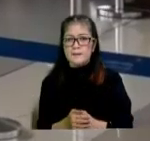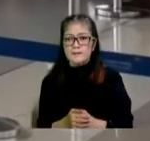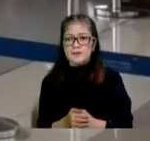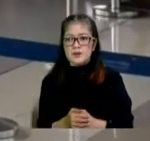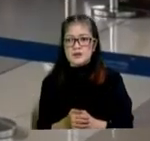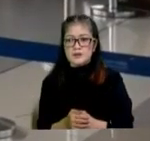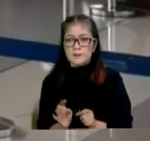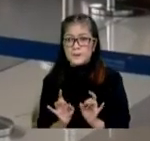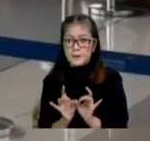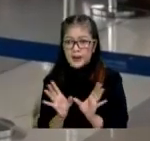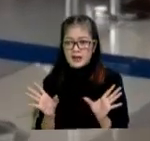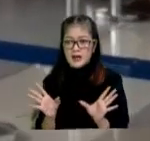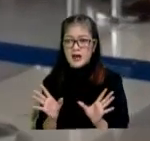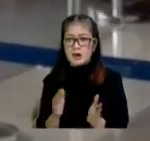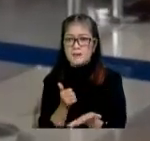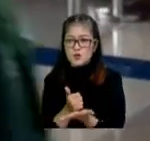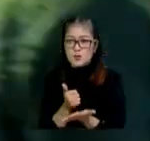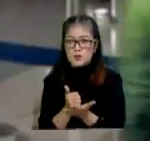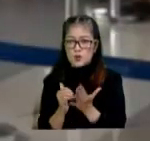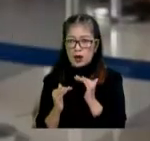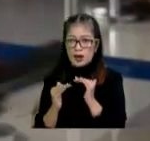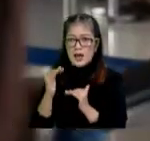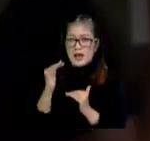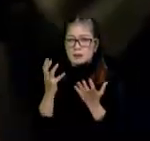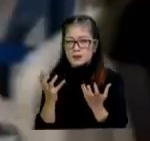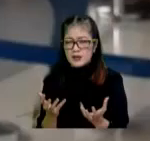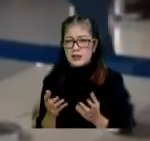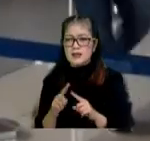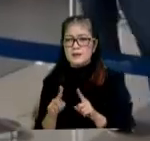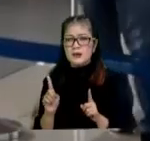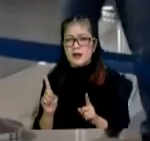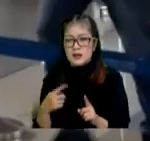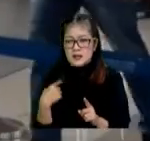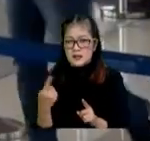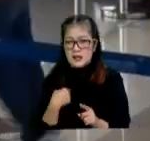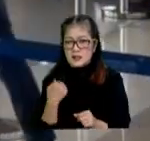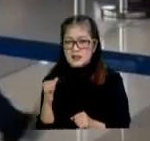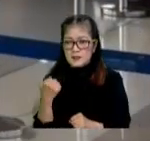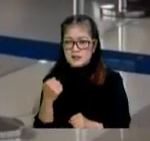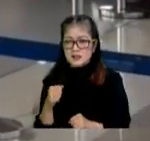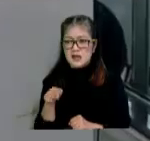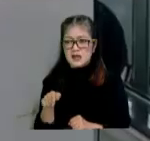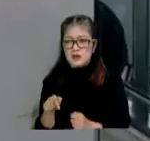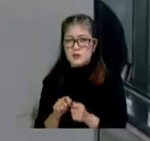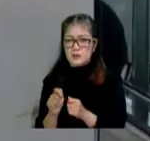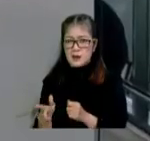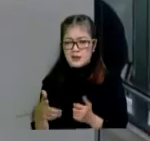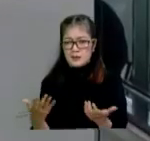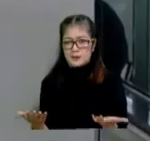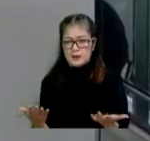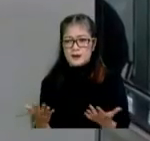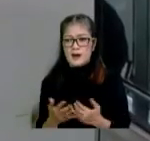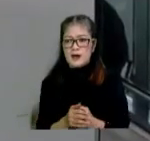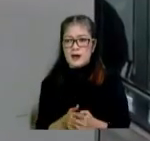sih lumayan memberatkan sebenarnya. Tapi ya mau gimana lagi kan, harganya memang segitu, ya sudah kita ngikut. Keberatan